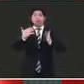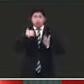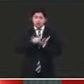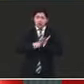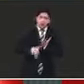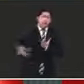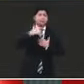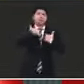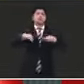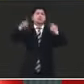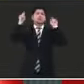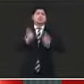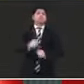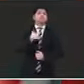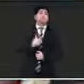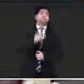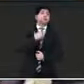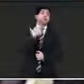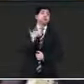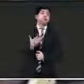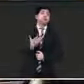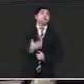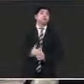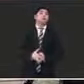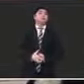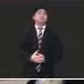harfiyen yerine getiriyoruz